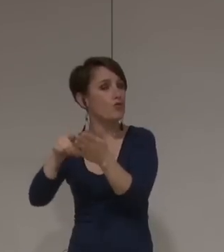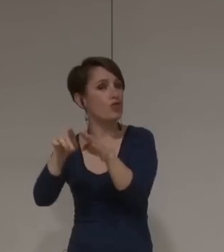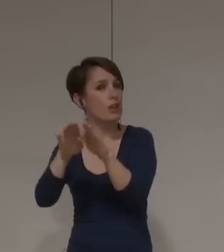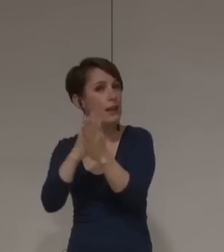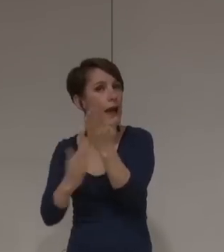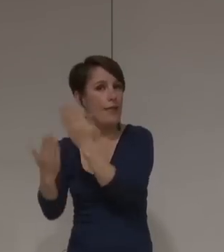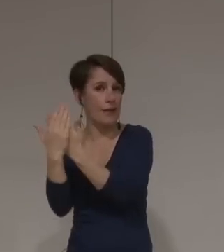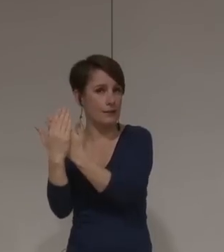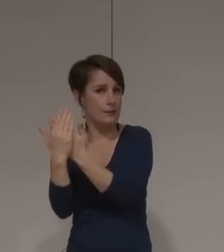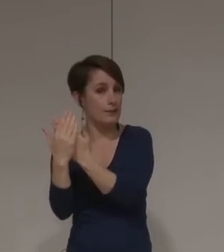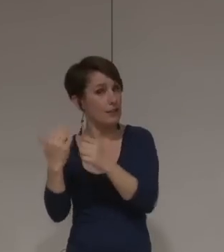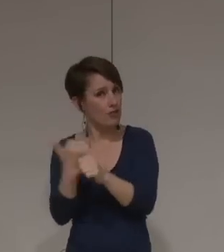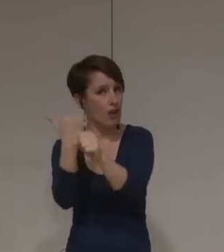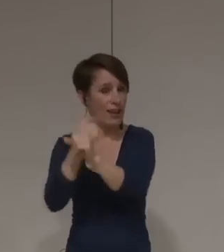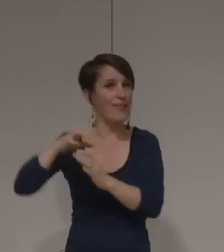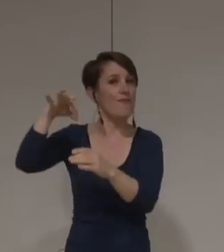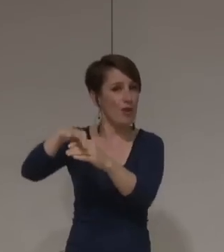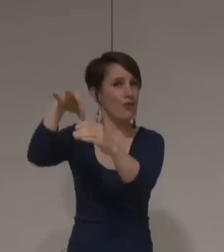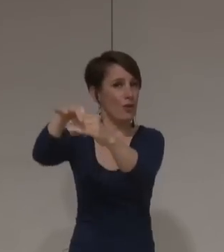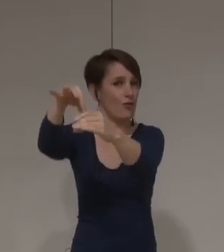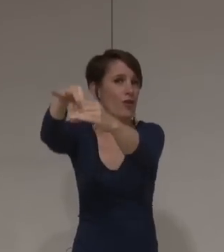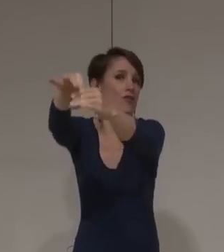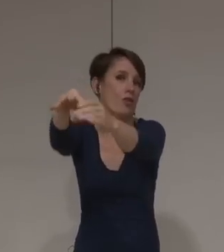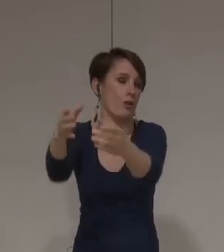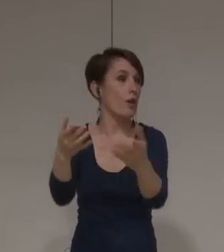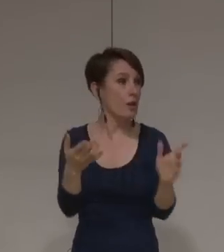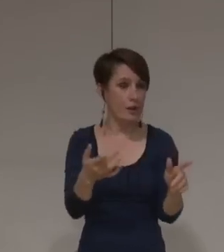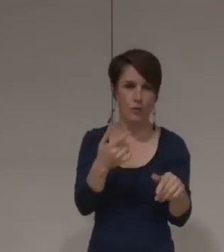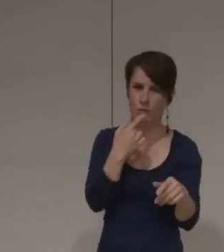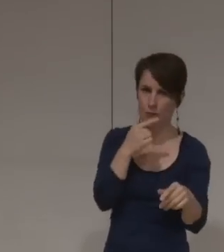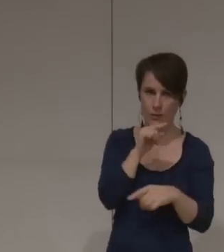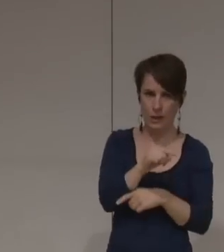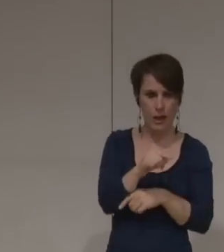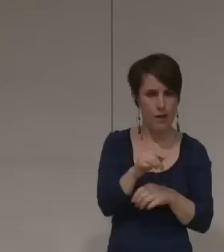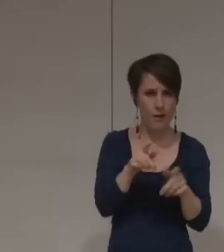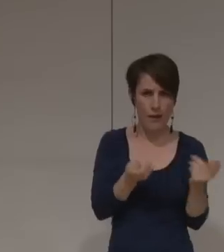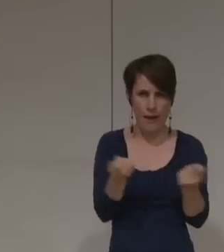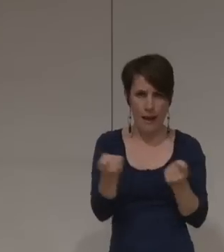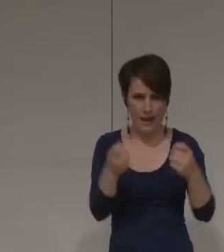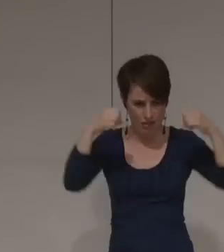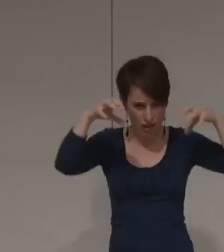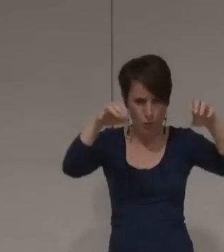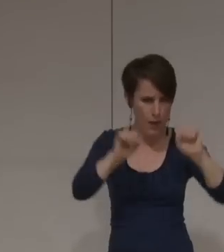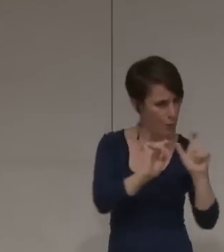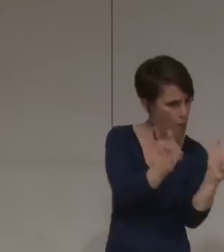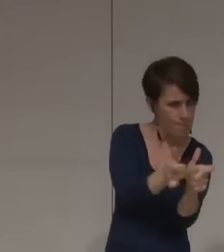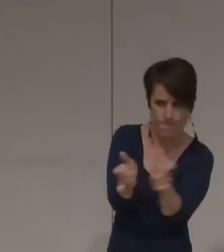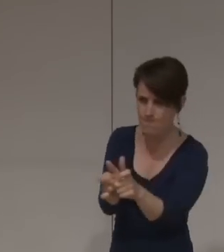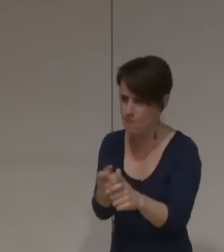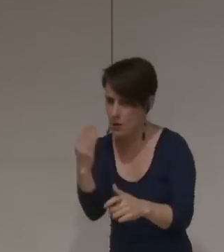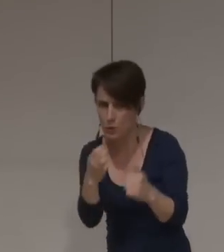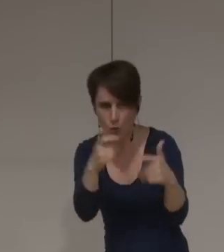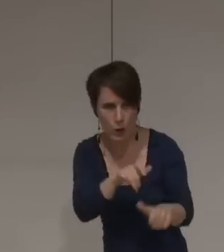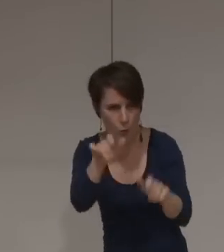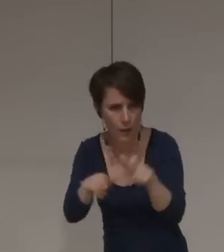municipal elle permettra donc aussi d'identifier le personnel nécessaire et d'assurer une montée en